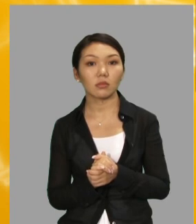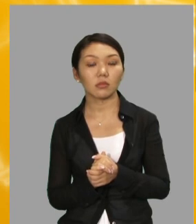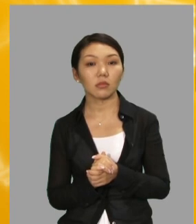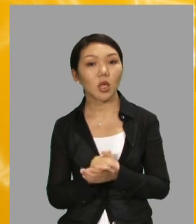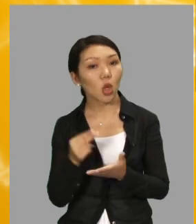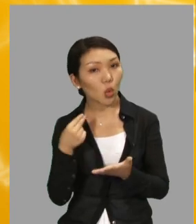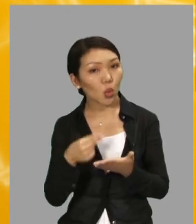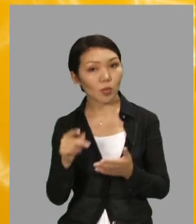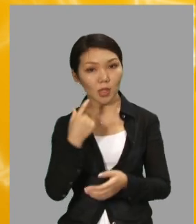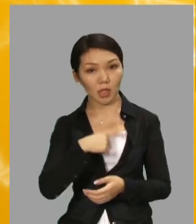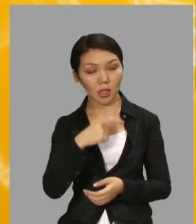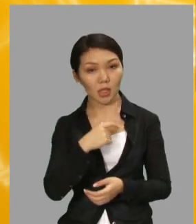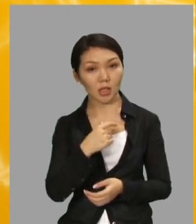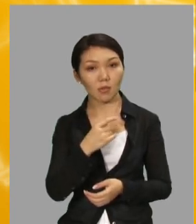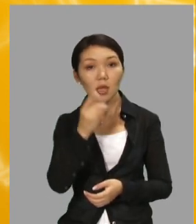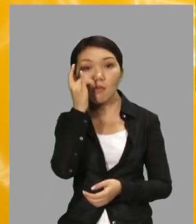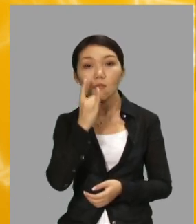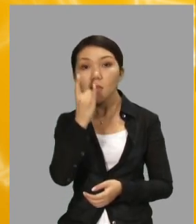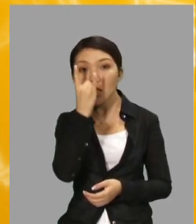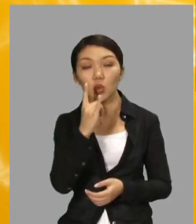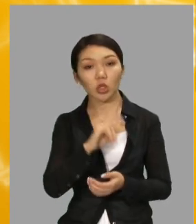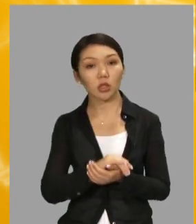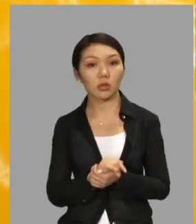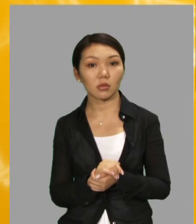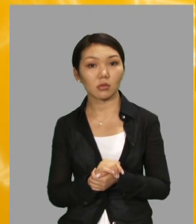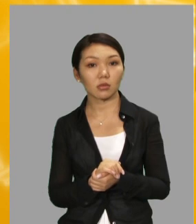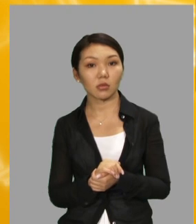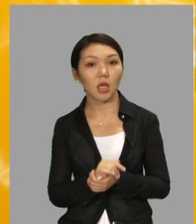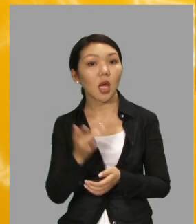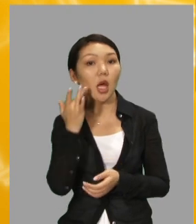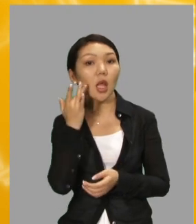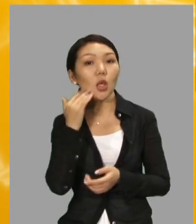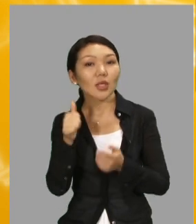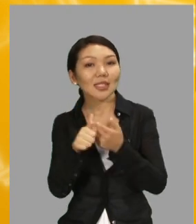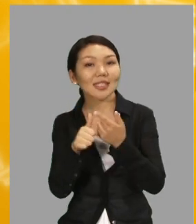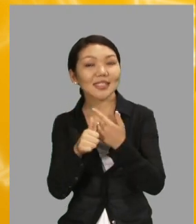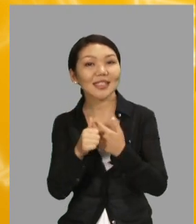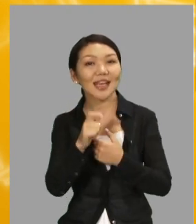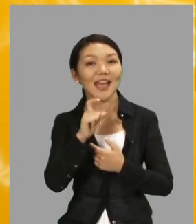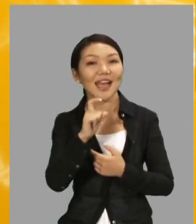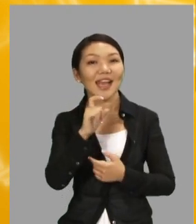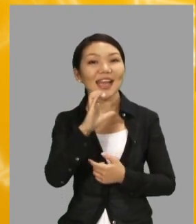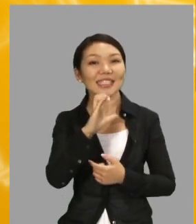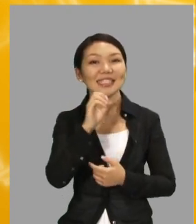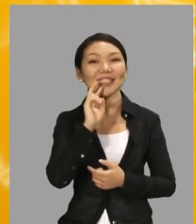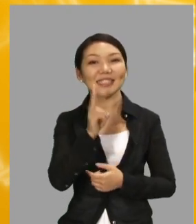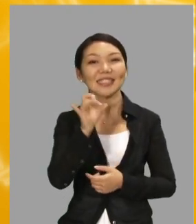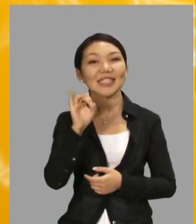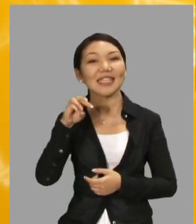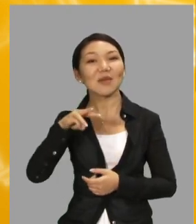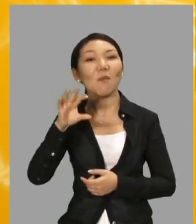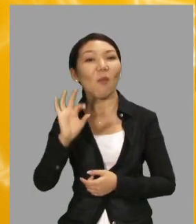Купили себе, ребята, мороженое на палочке, которое называется эскимо.